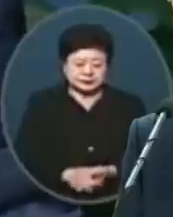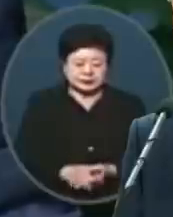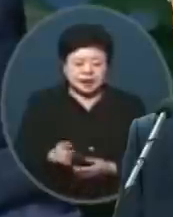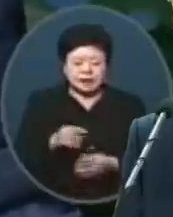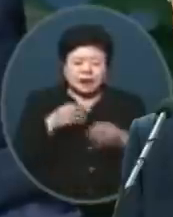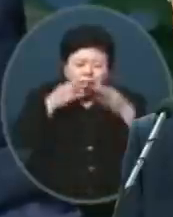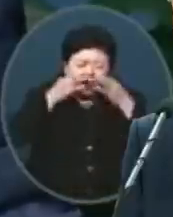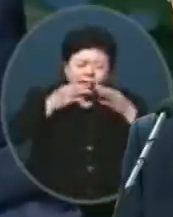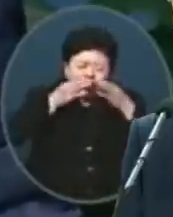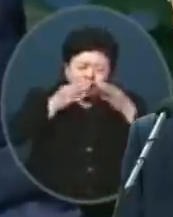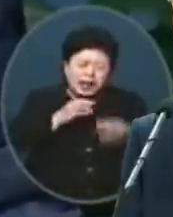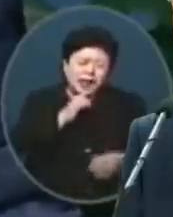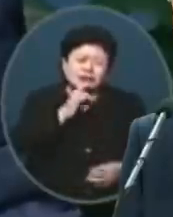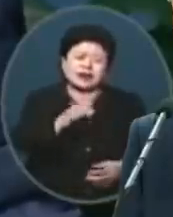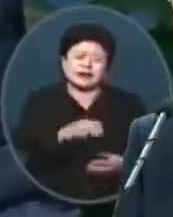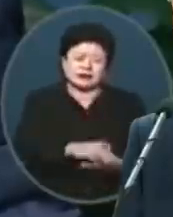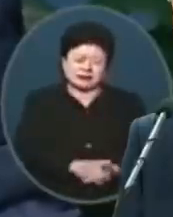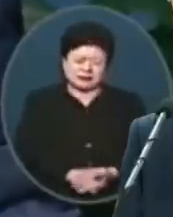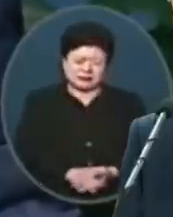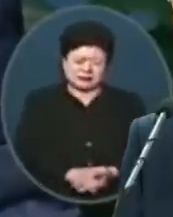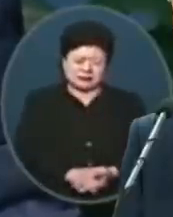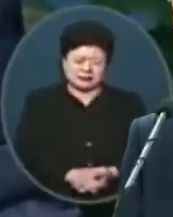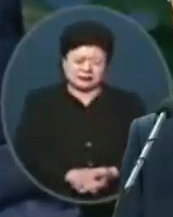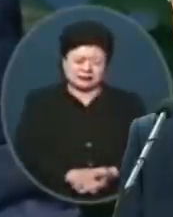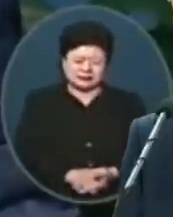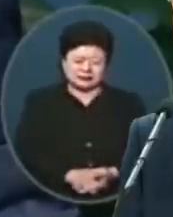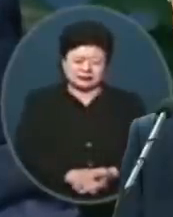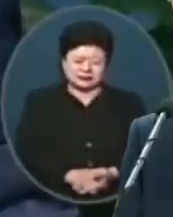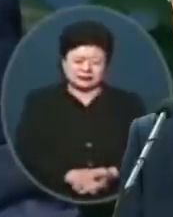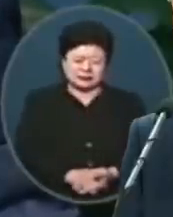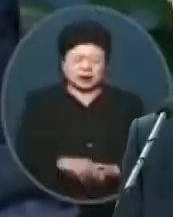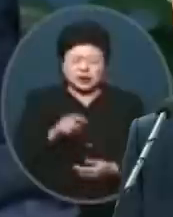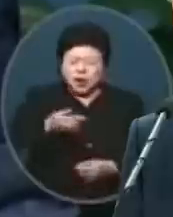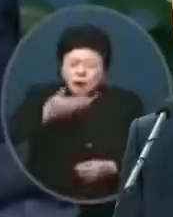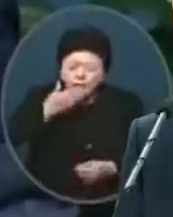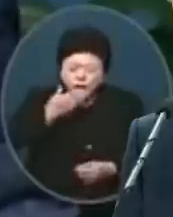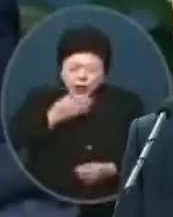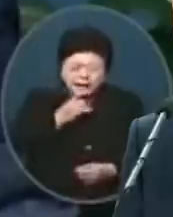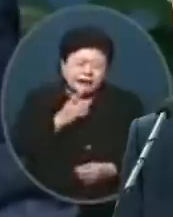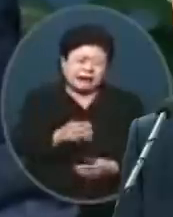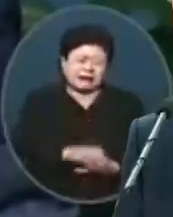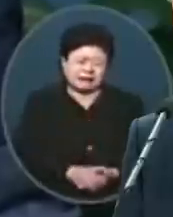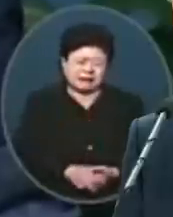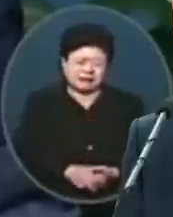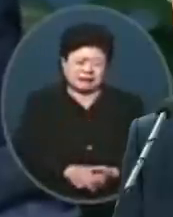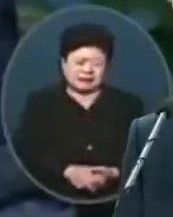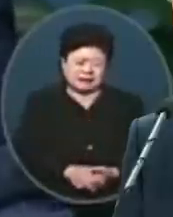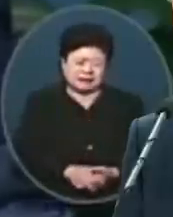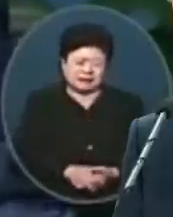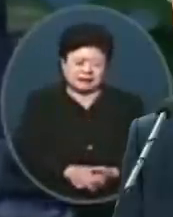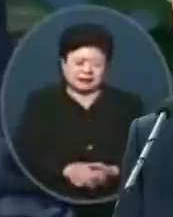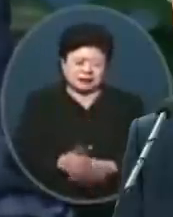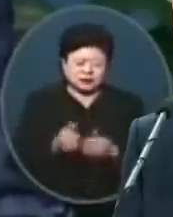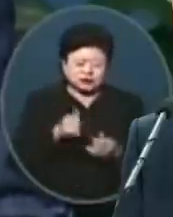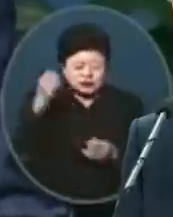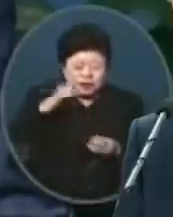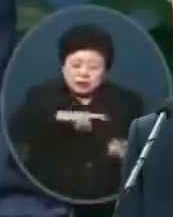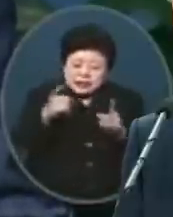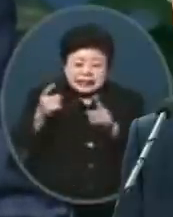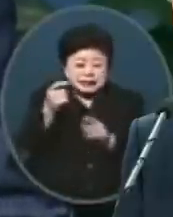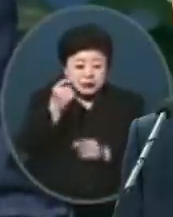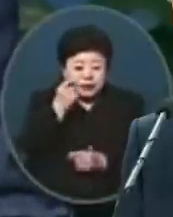아무리 노력해도 어떠한 양식을 먹어도 죽은 영혼이 살아나지 못하는 것입니다.